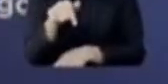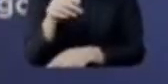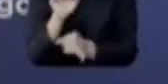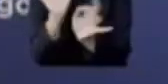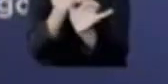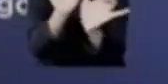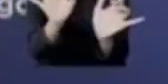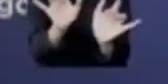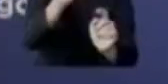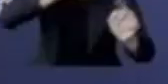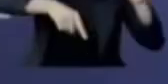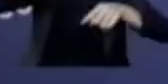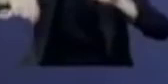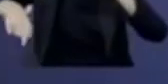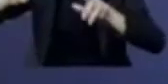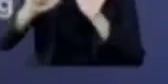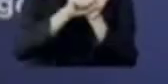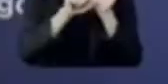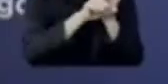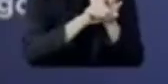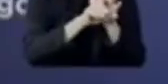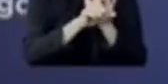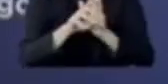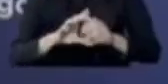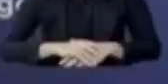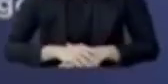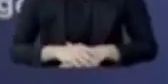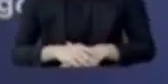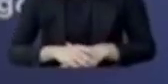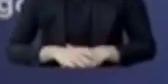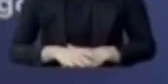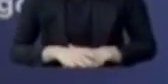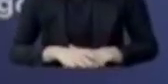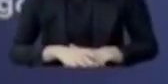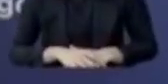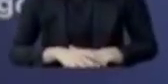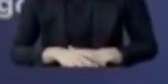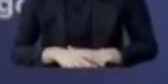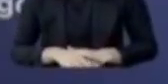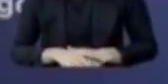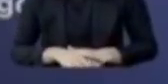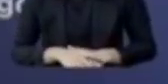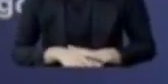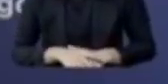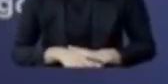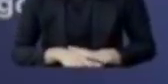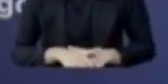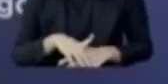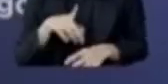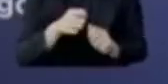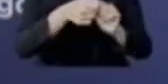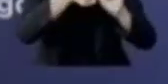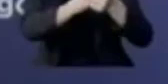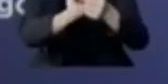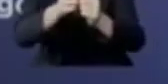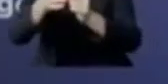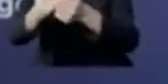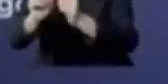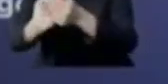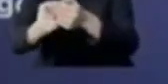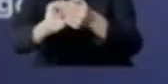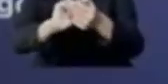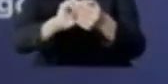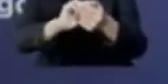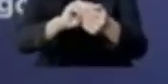sama. Sebagai contoh, kita akan gambarkan betapa upaya kita untuk tracing tidak